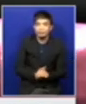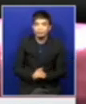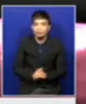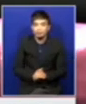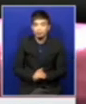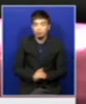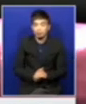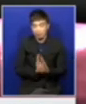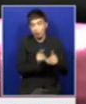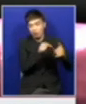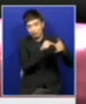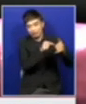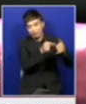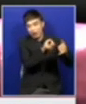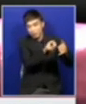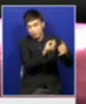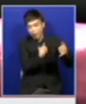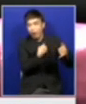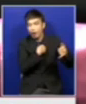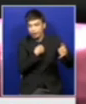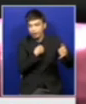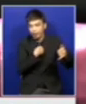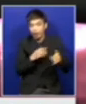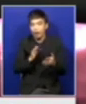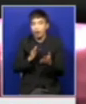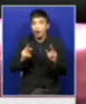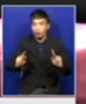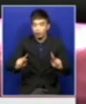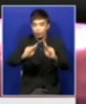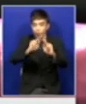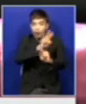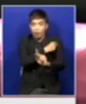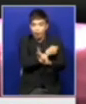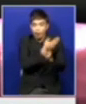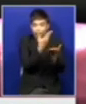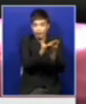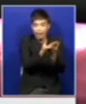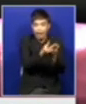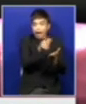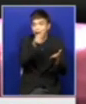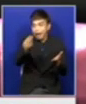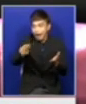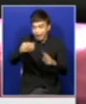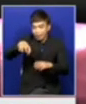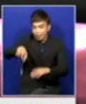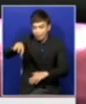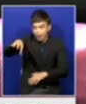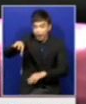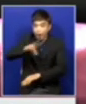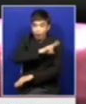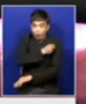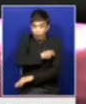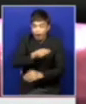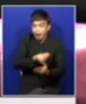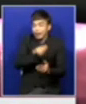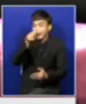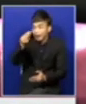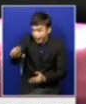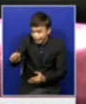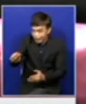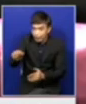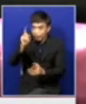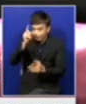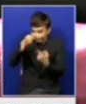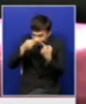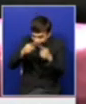ะนี้สาธารณสุขให้เงินโรงพยาบาลแต่เงินก้อนนี้ต้องซื้อของที่กำหนดให้เท่านั้นหมายถึงบังคับซื้อน